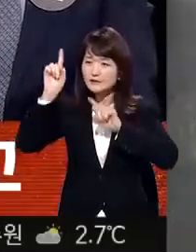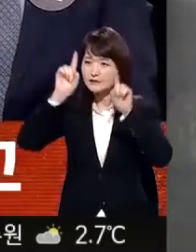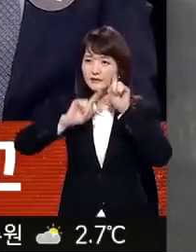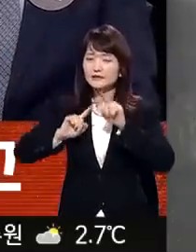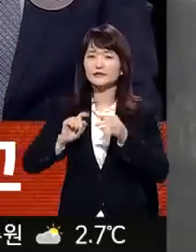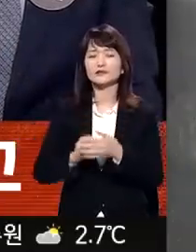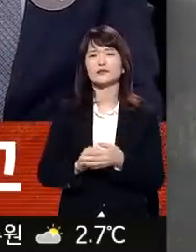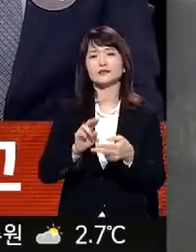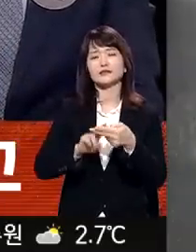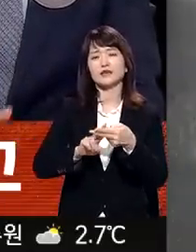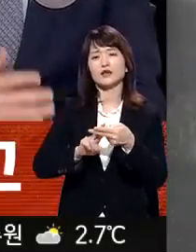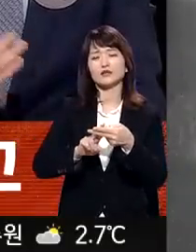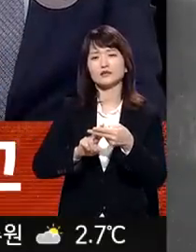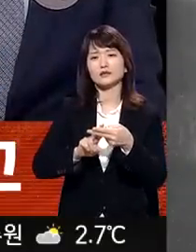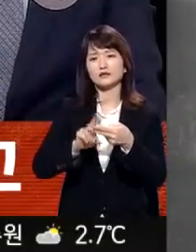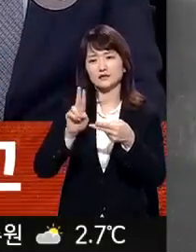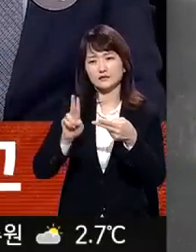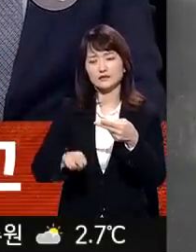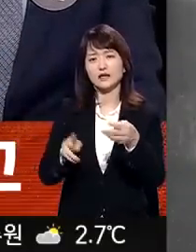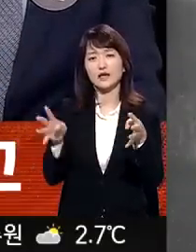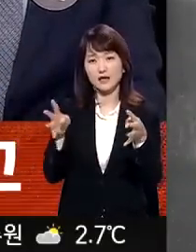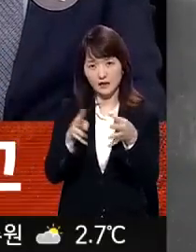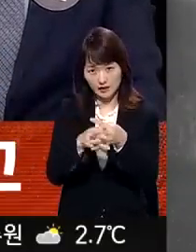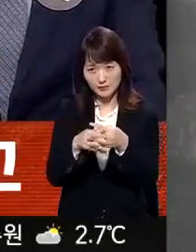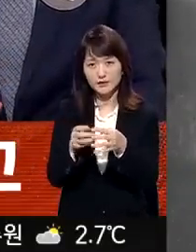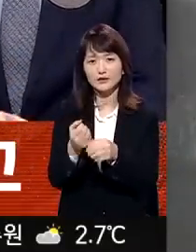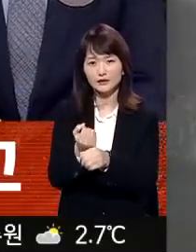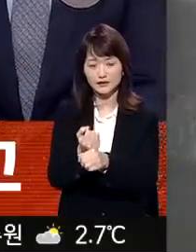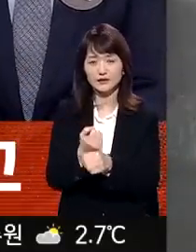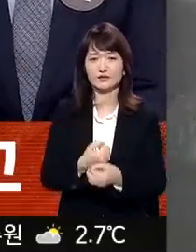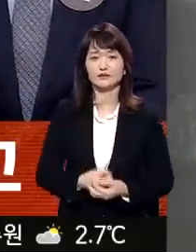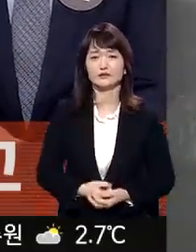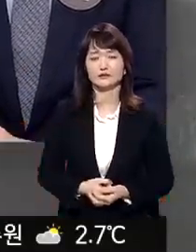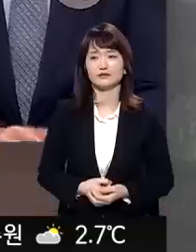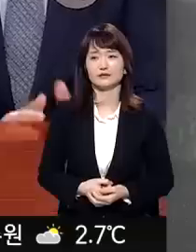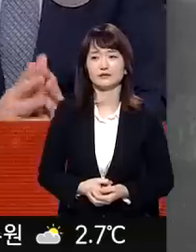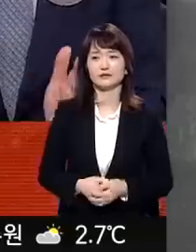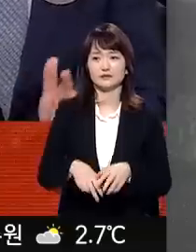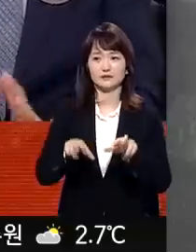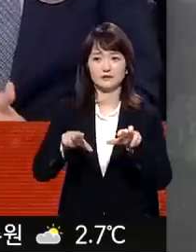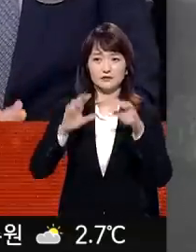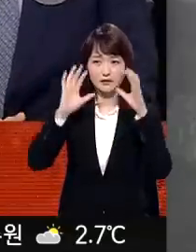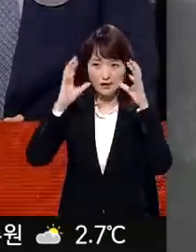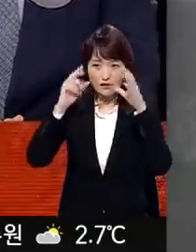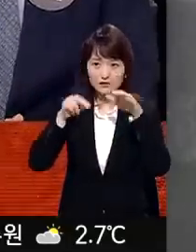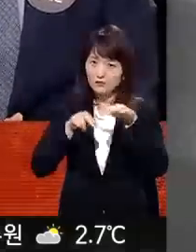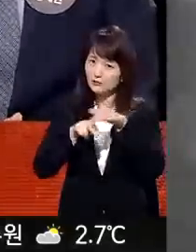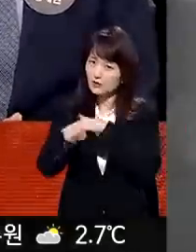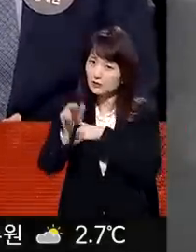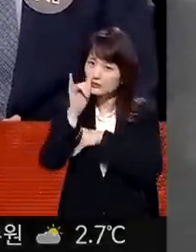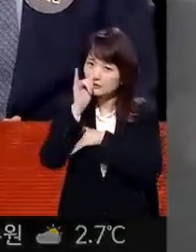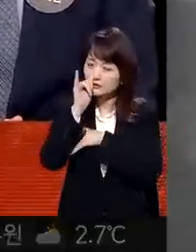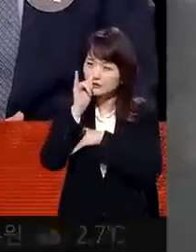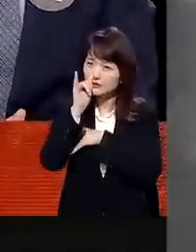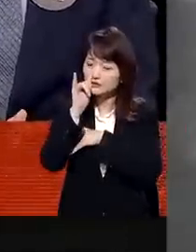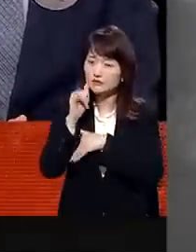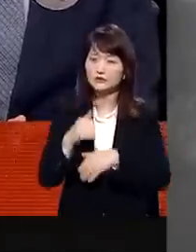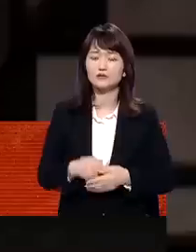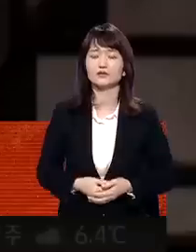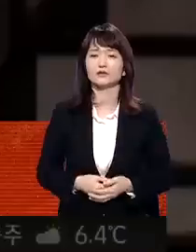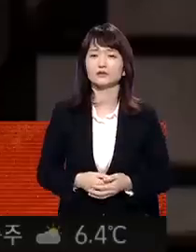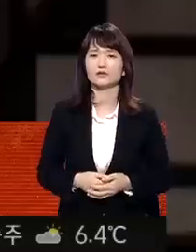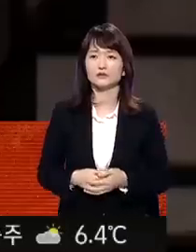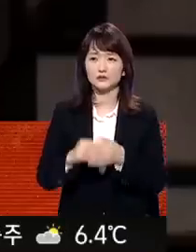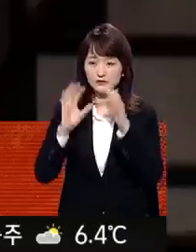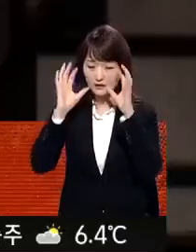합의를 봐라라고 이제 경찰 쪽에서는 이야기를 했다라고 하는데 지금 봤을 때는 과연 아이를 피할 수 있었느냐라는 문제와